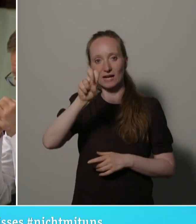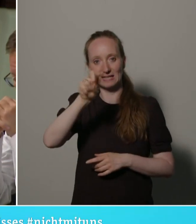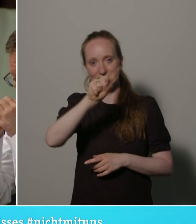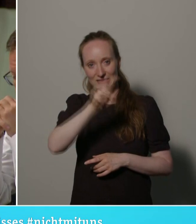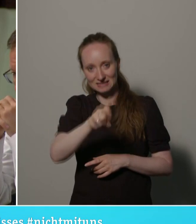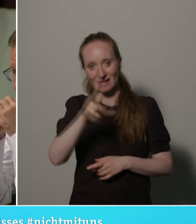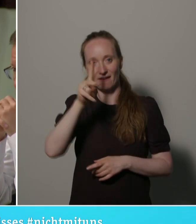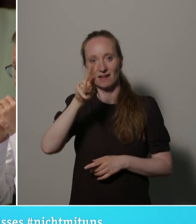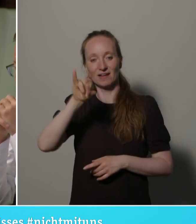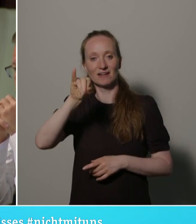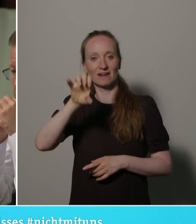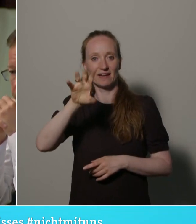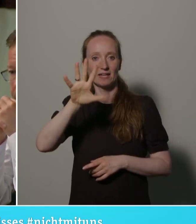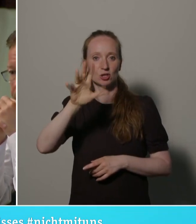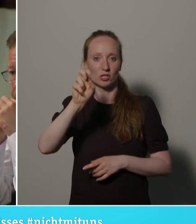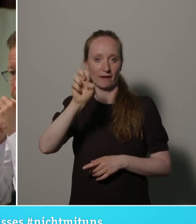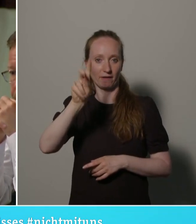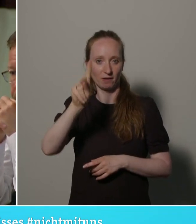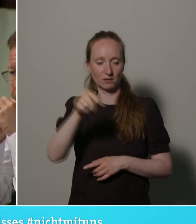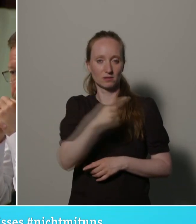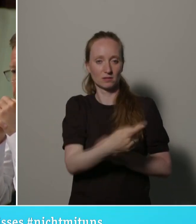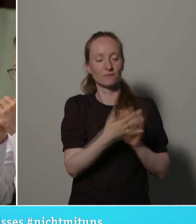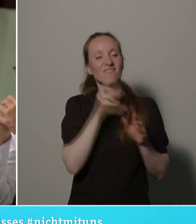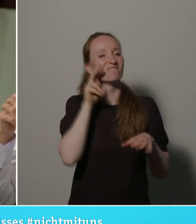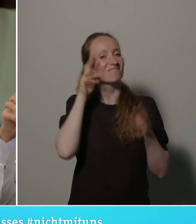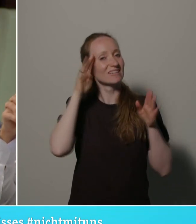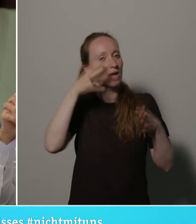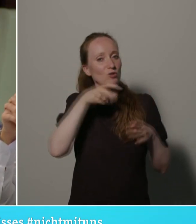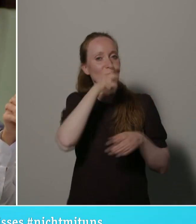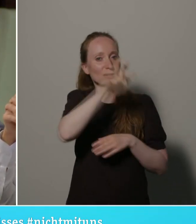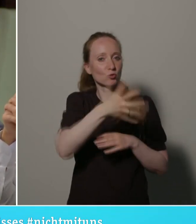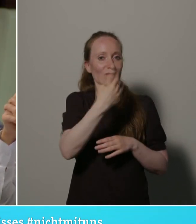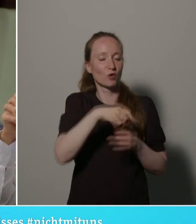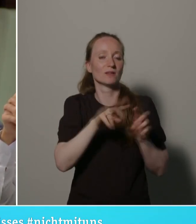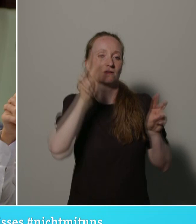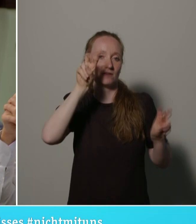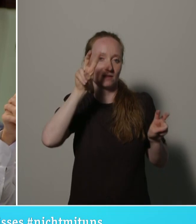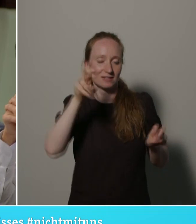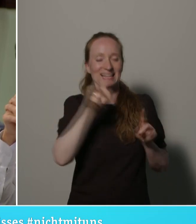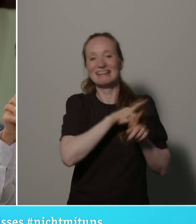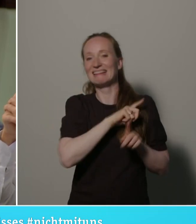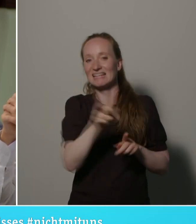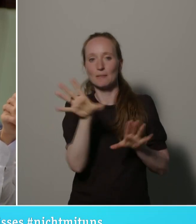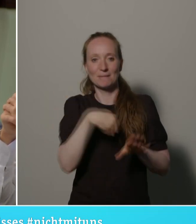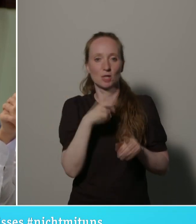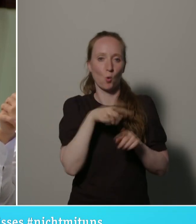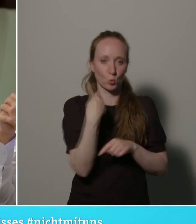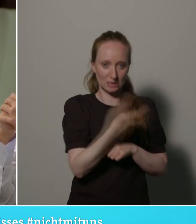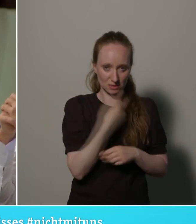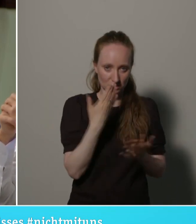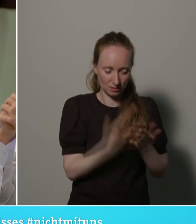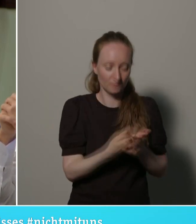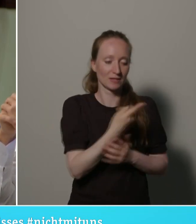uns, der hier auch sein Rederecht wahrnehmen möchte. Und mir wurde signalisiert, dass auch die stellvertretende Vertrauensperson